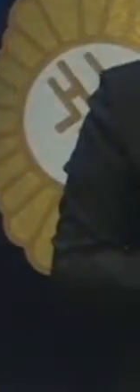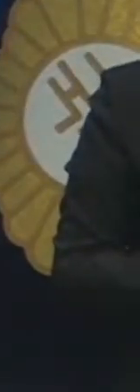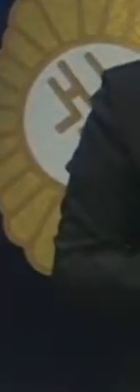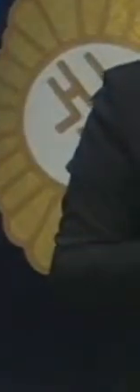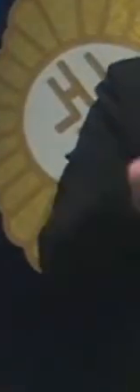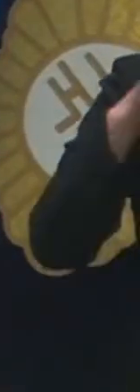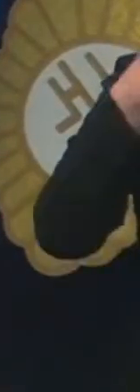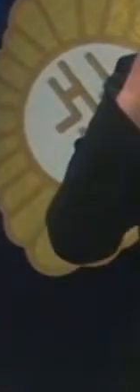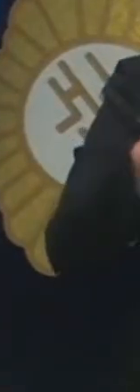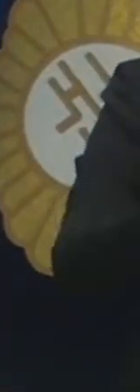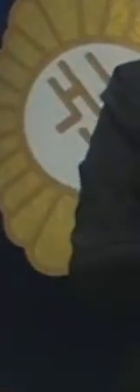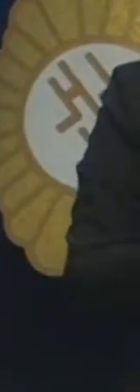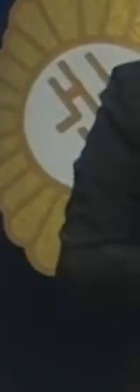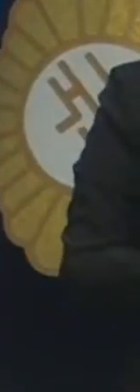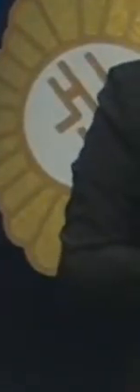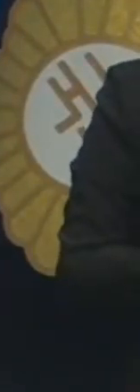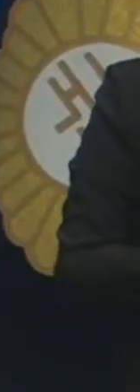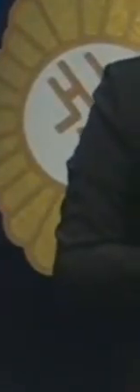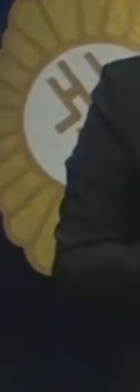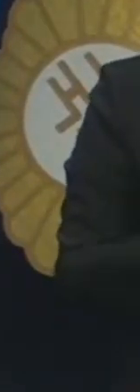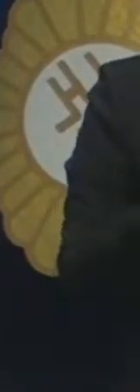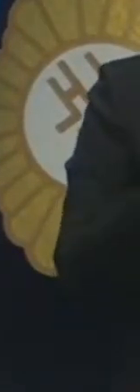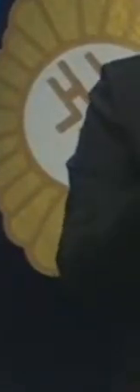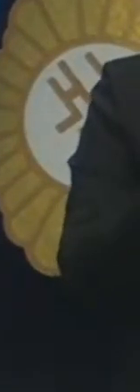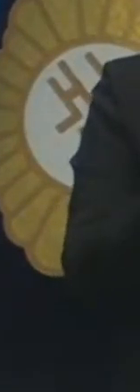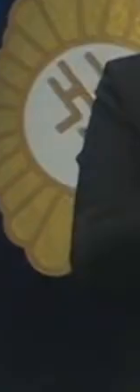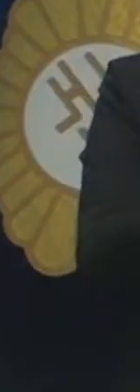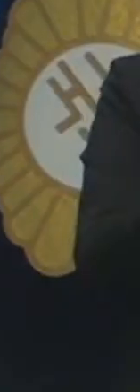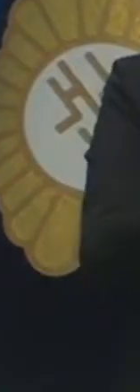네, 다음은 박서군 홈플러스 사태 해결